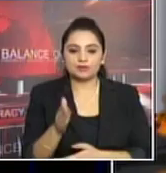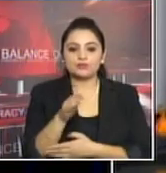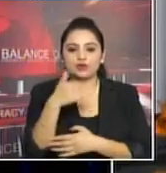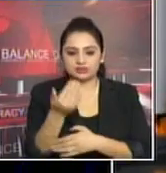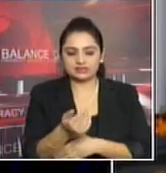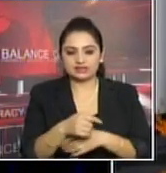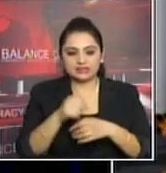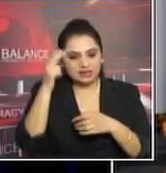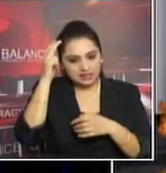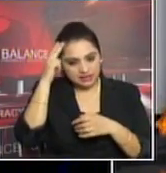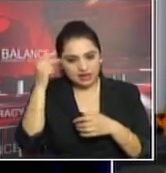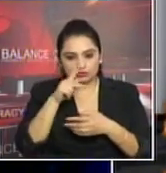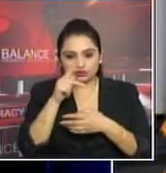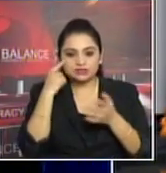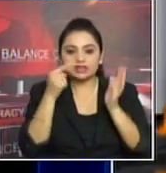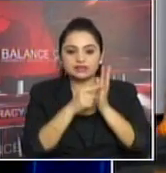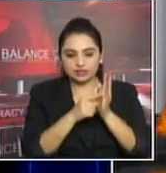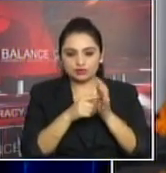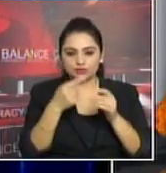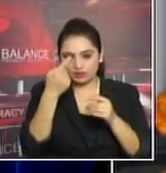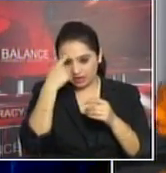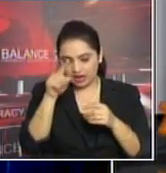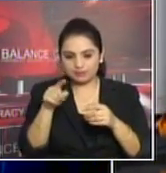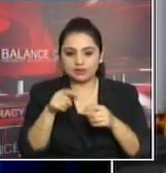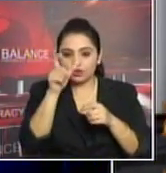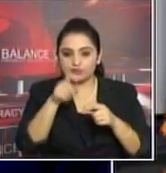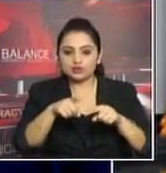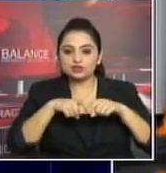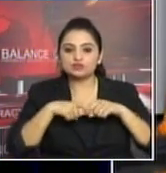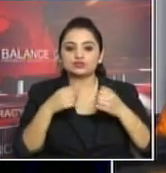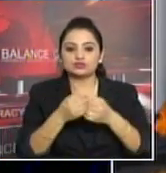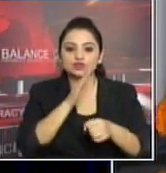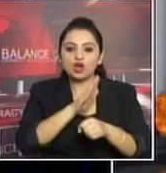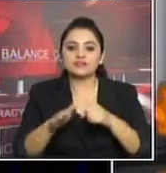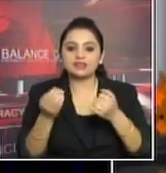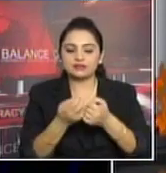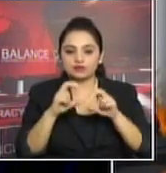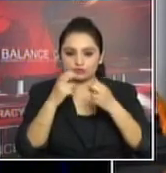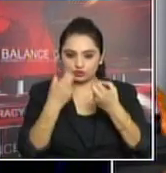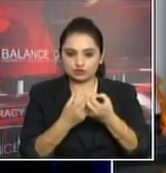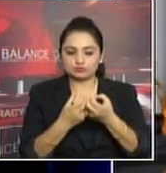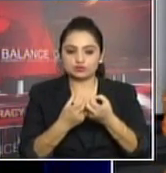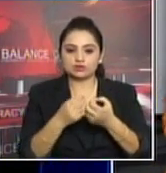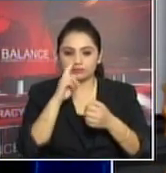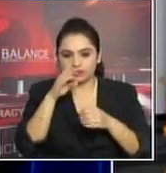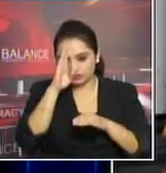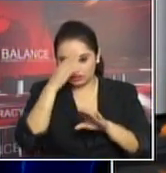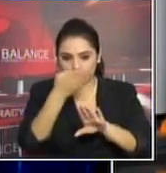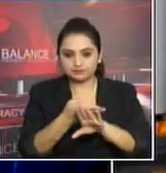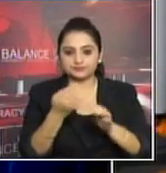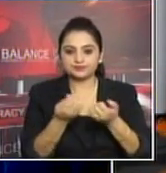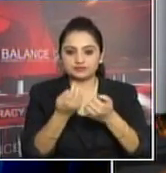मन्त्रीलाई कालो झण्डा देखाएको नाममा व्यक्ति नियन्त्रणमा लिई हत्या गर्ने काम भएको भन्दै संघीय संसदमा सरकारको चर्को आलोचना भएको